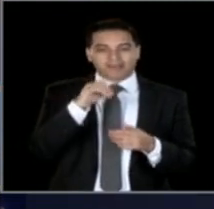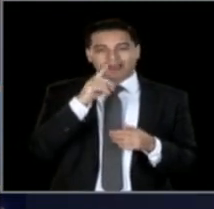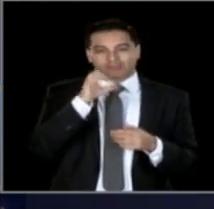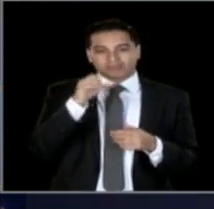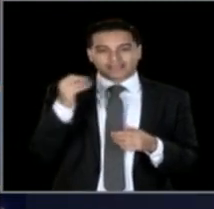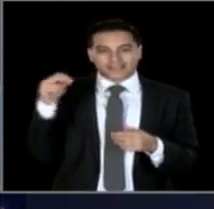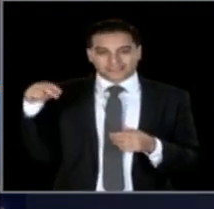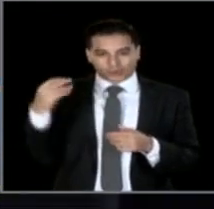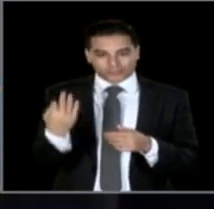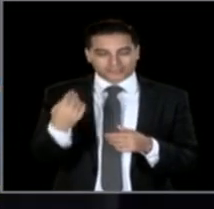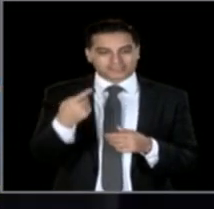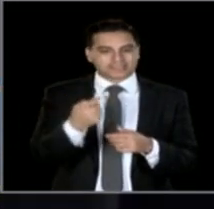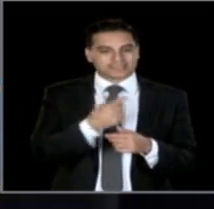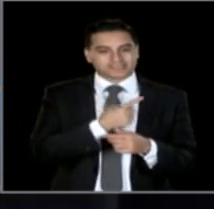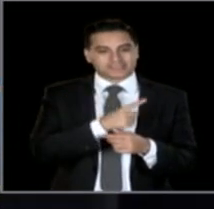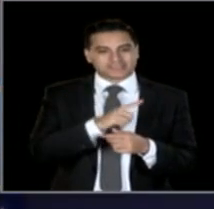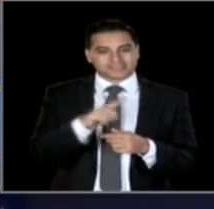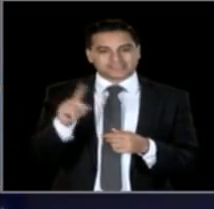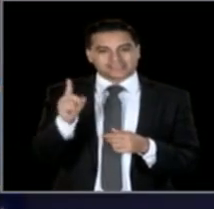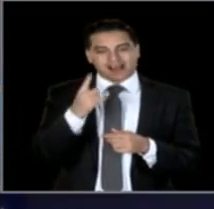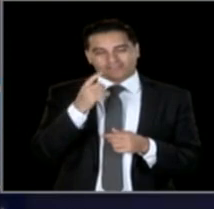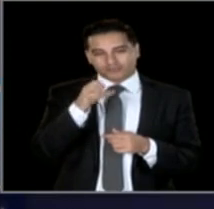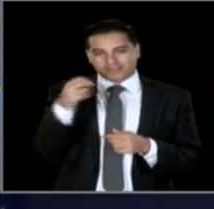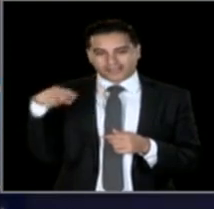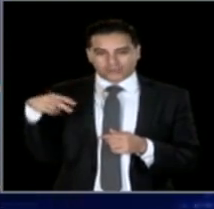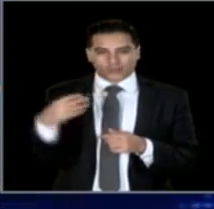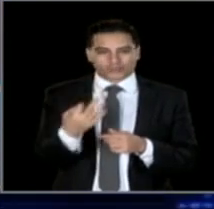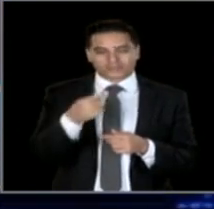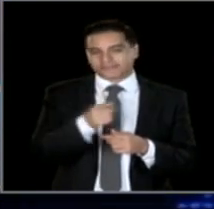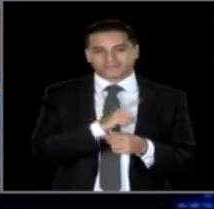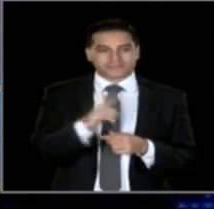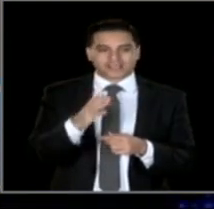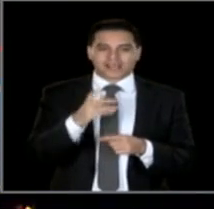1938 أحمد فؤاد نجم. طبعا إجابة مضحكة.